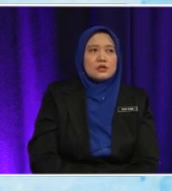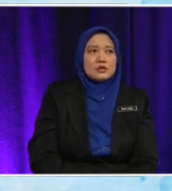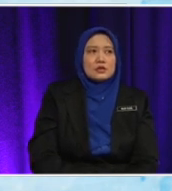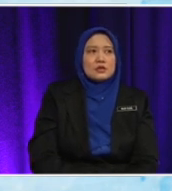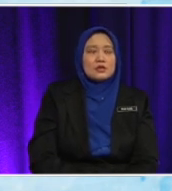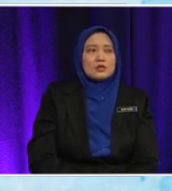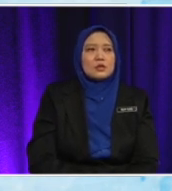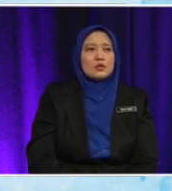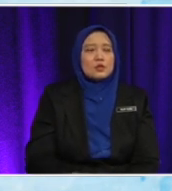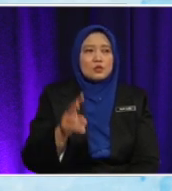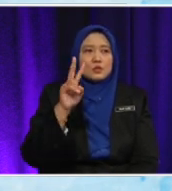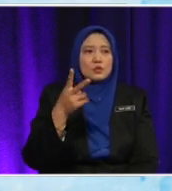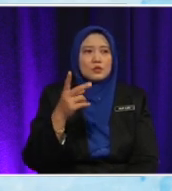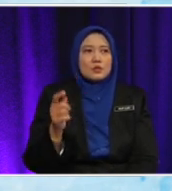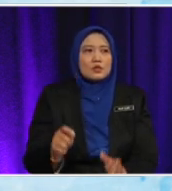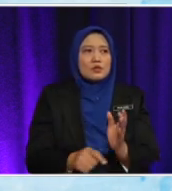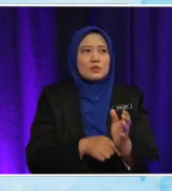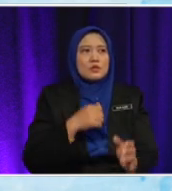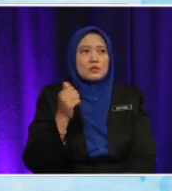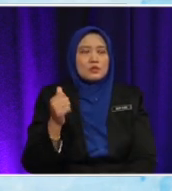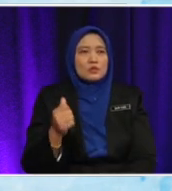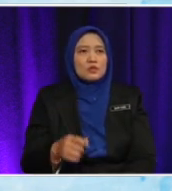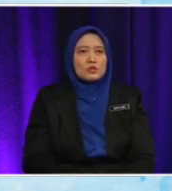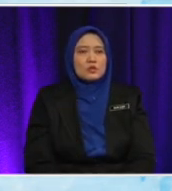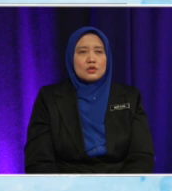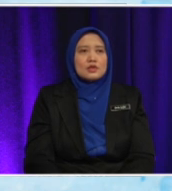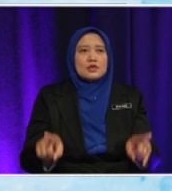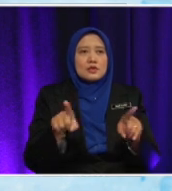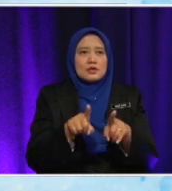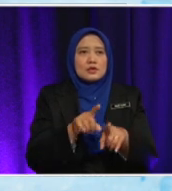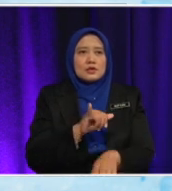tambah dengan 10 jawabannya siapa